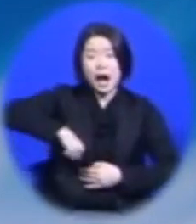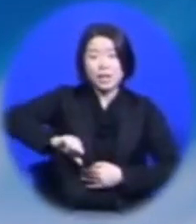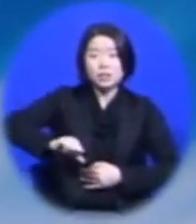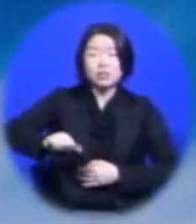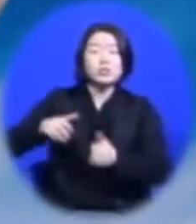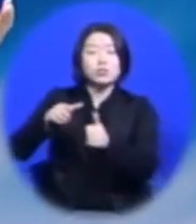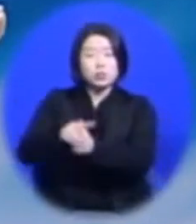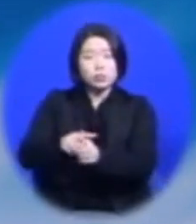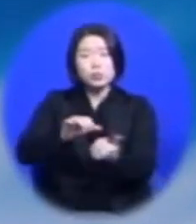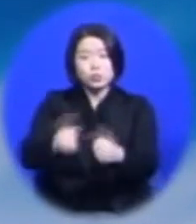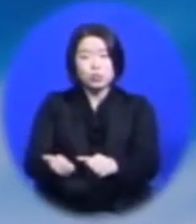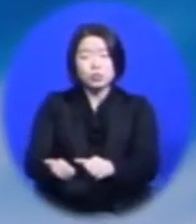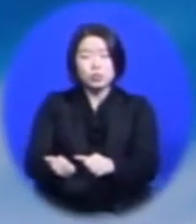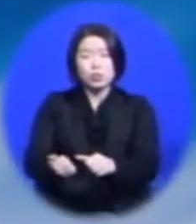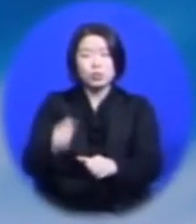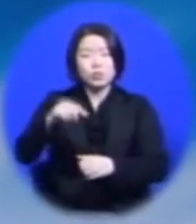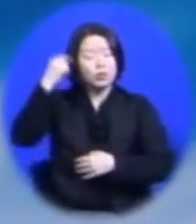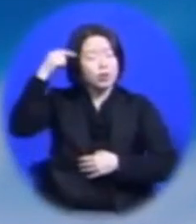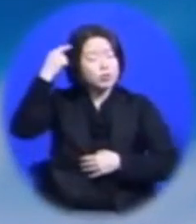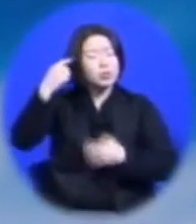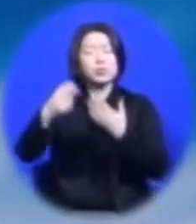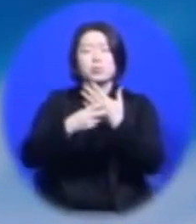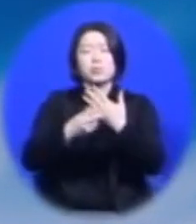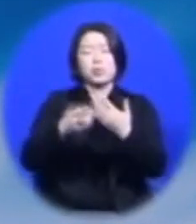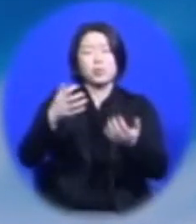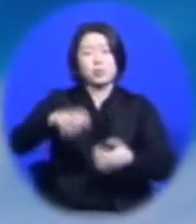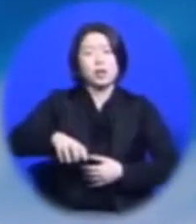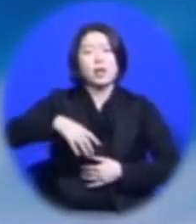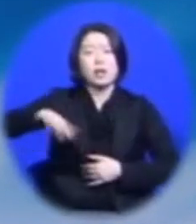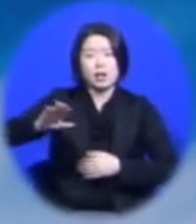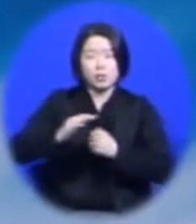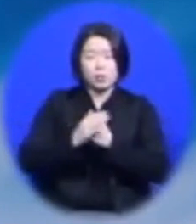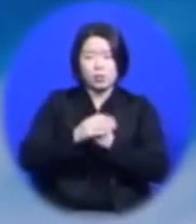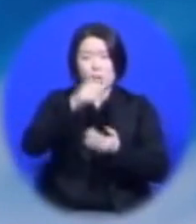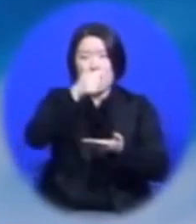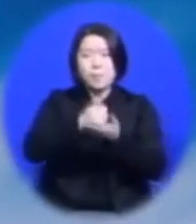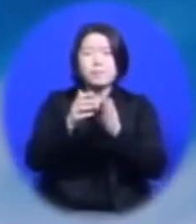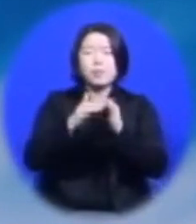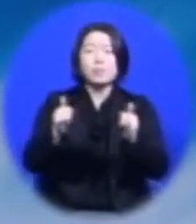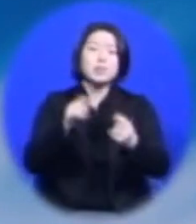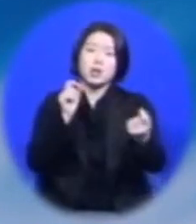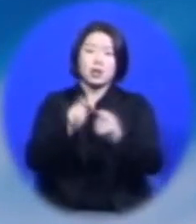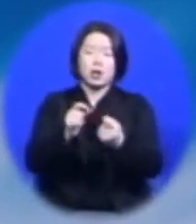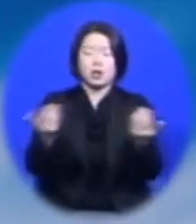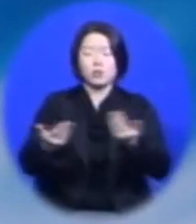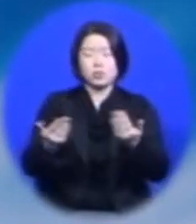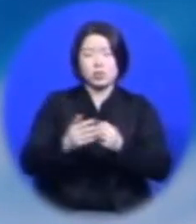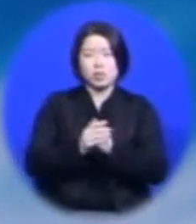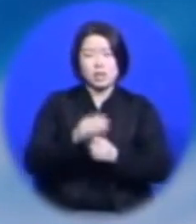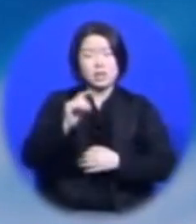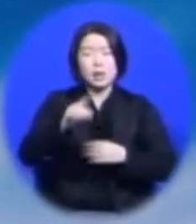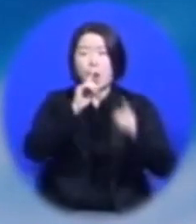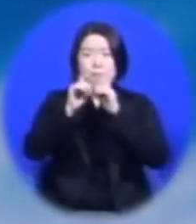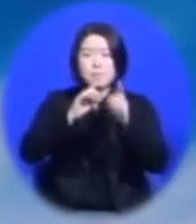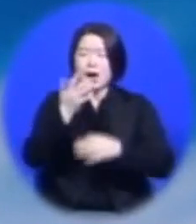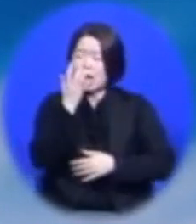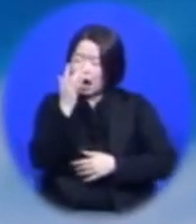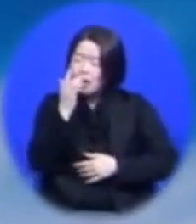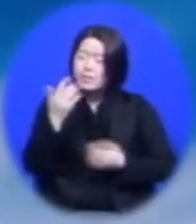이건 정신병원에 입원시켜야 돼요. 이건 범죄에 가까운 일이죠. 이런 말 안 되는